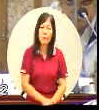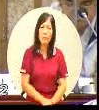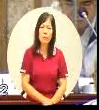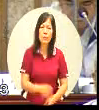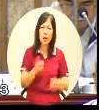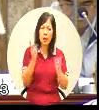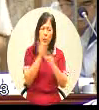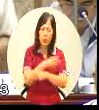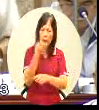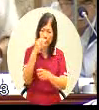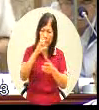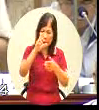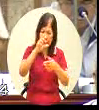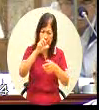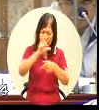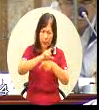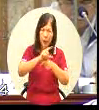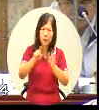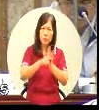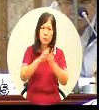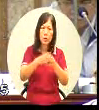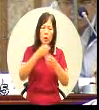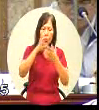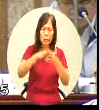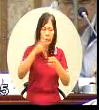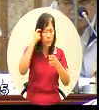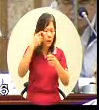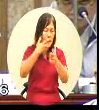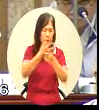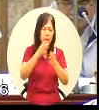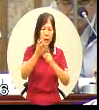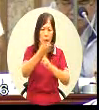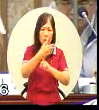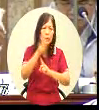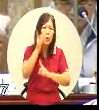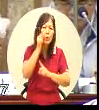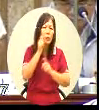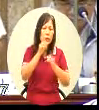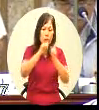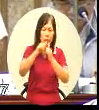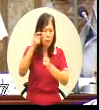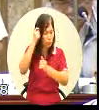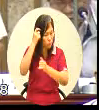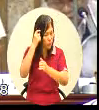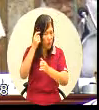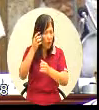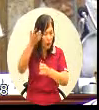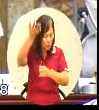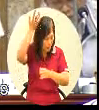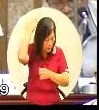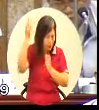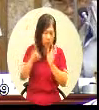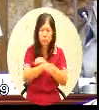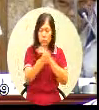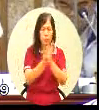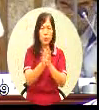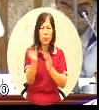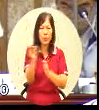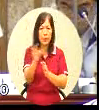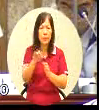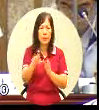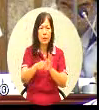换新卡，我们总共去年，为了要让旗津居民享有，过去一直以来这个免费搭乘的这一